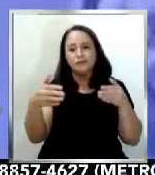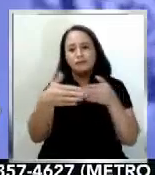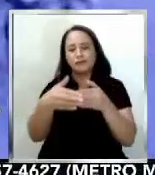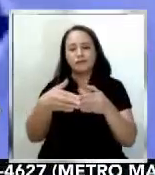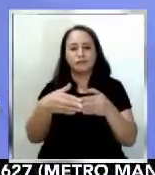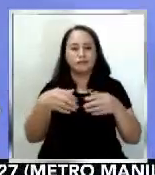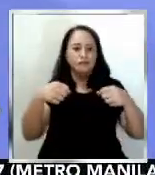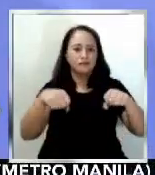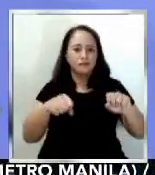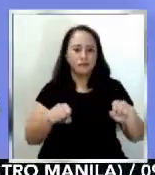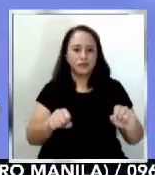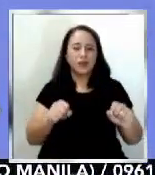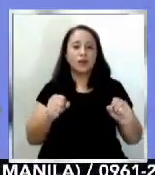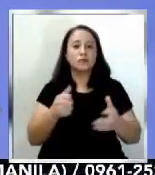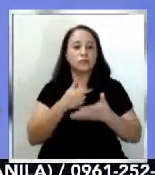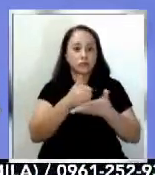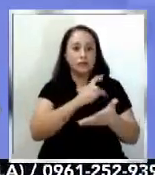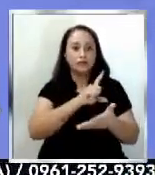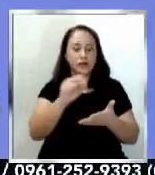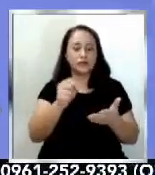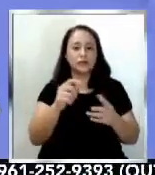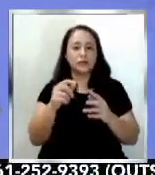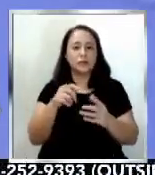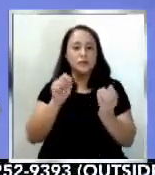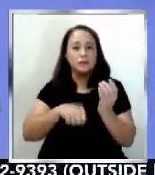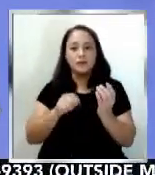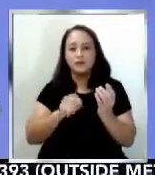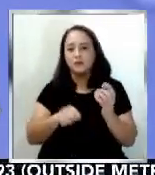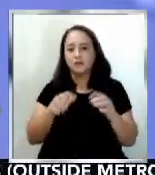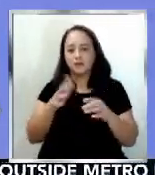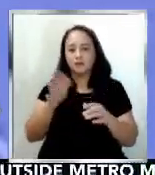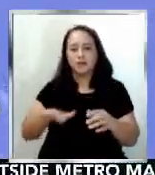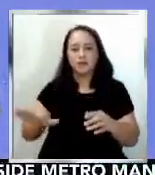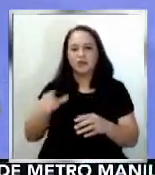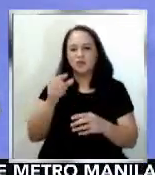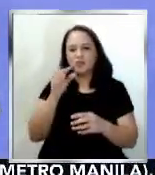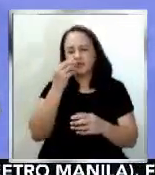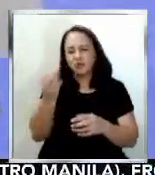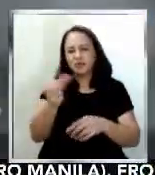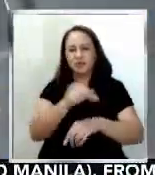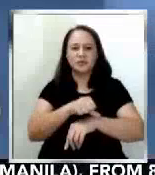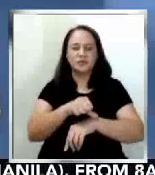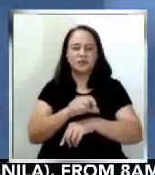siyang narespondihan ng mga tanod sa lugar. Minor injuries lang ang kanyang tinamo.